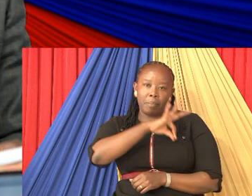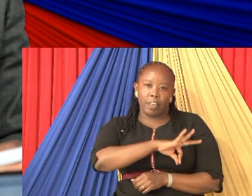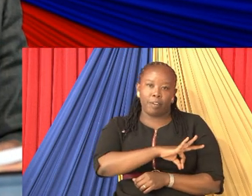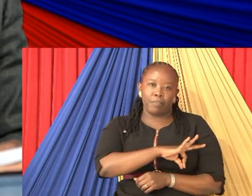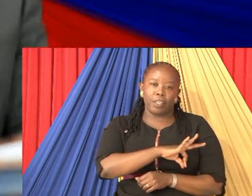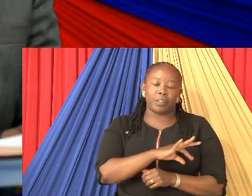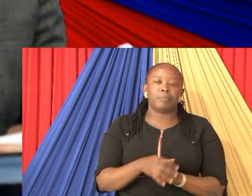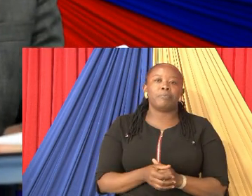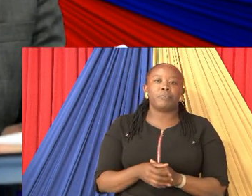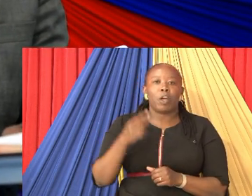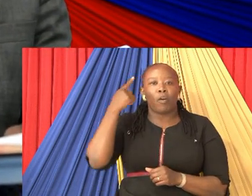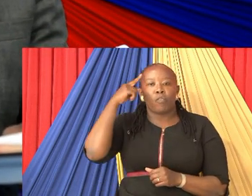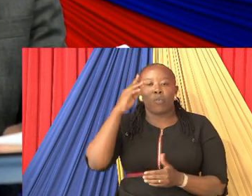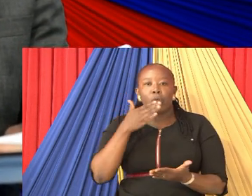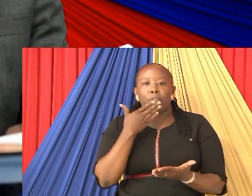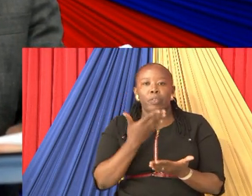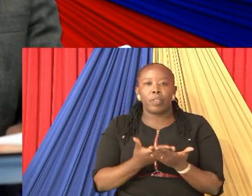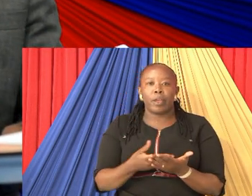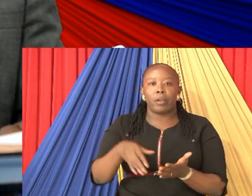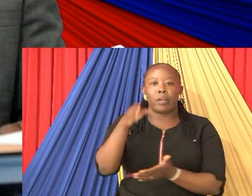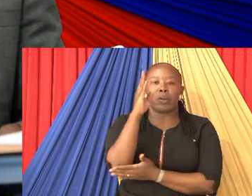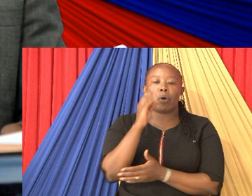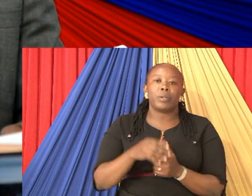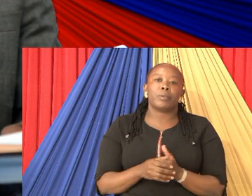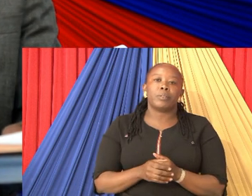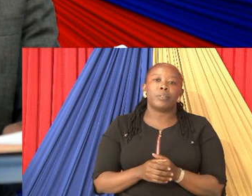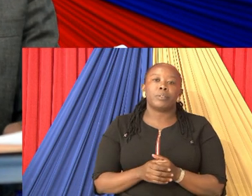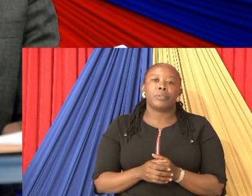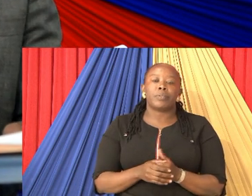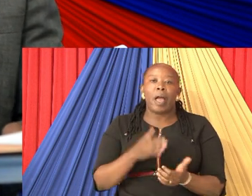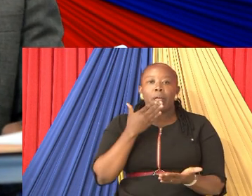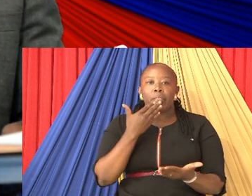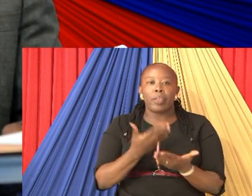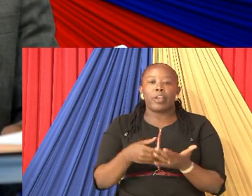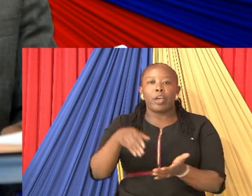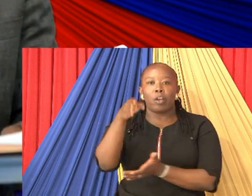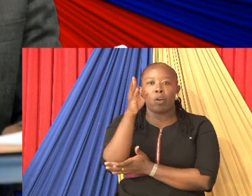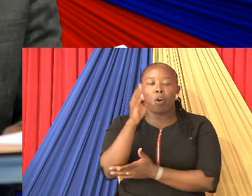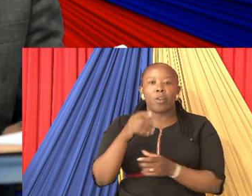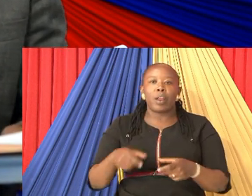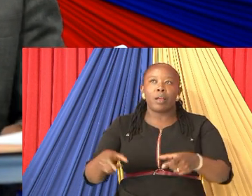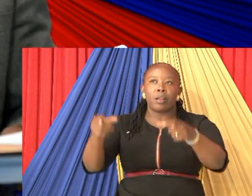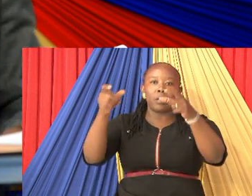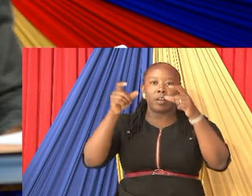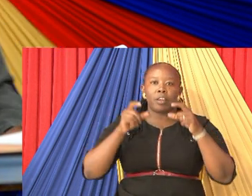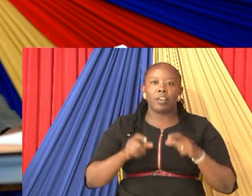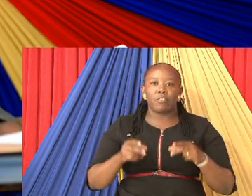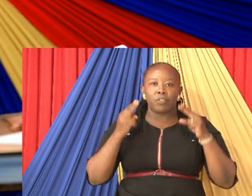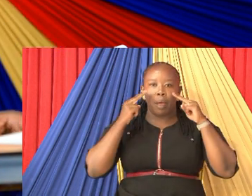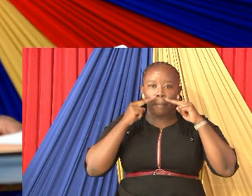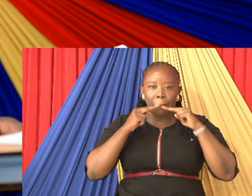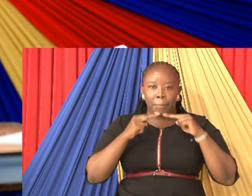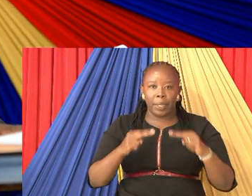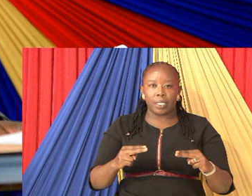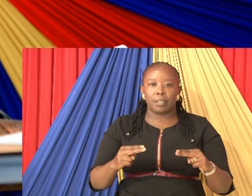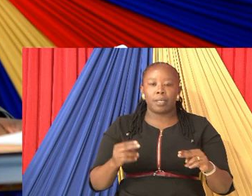ni faida ya kumshukuru Mungu, kushukuru Mungu kunaleta amani. It brings peace. Inatuletea amani